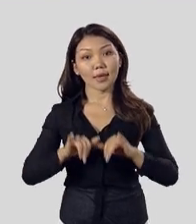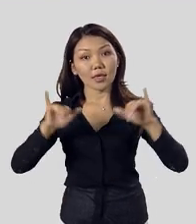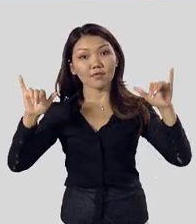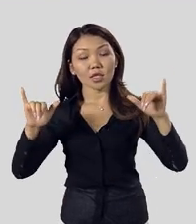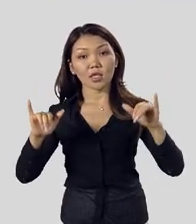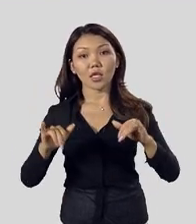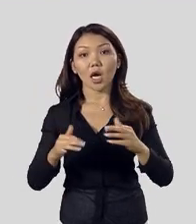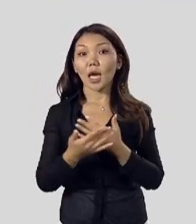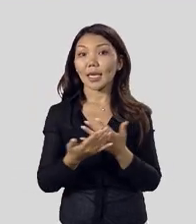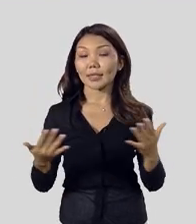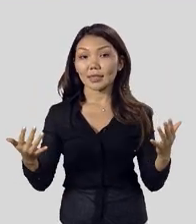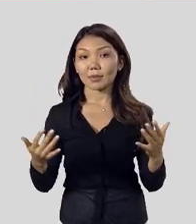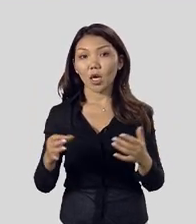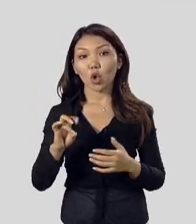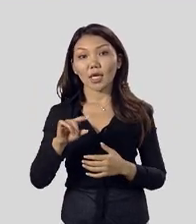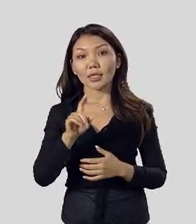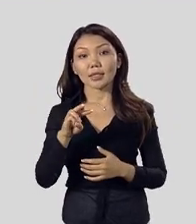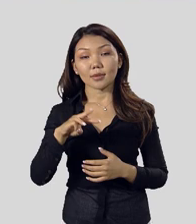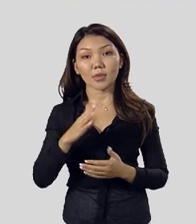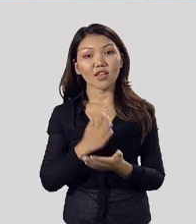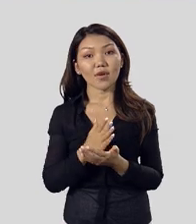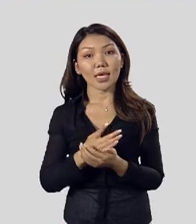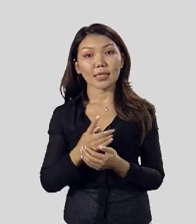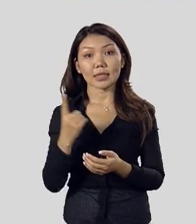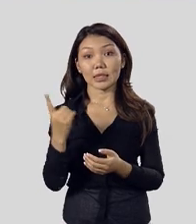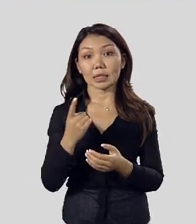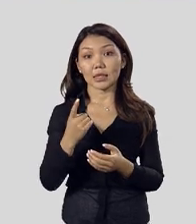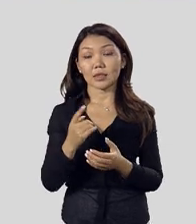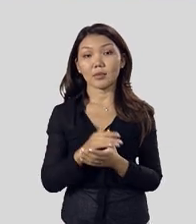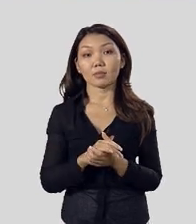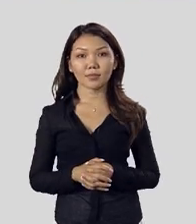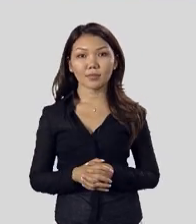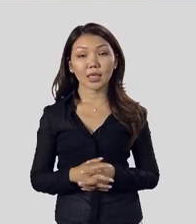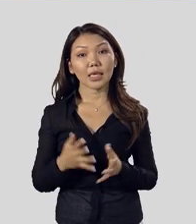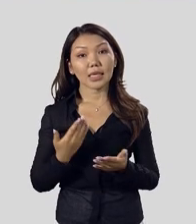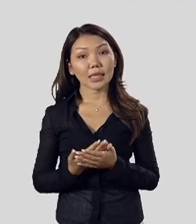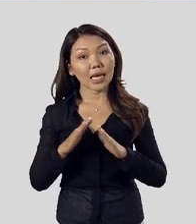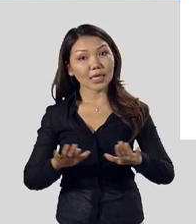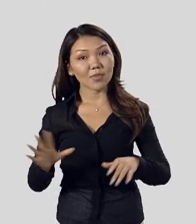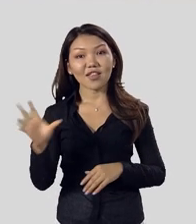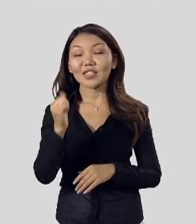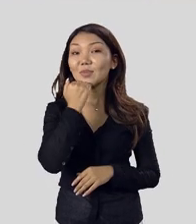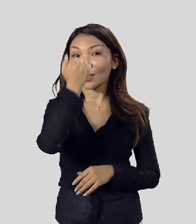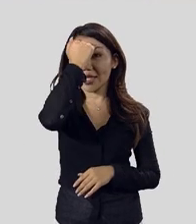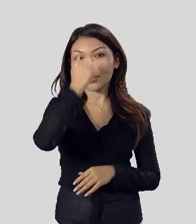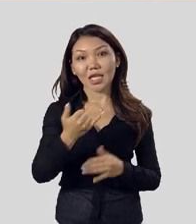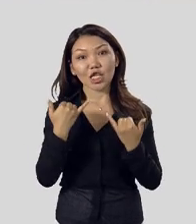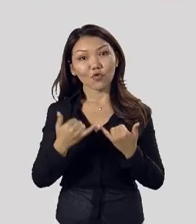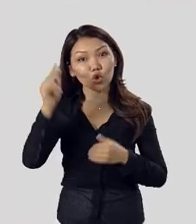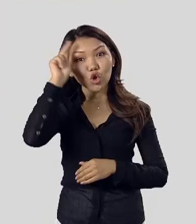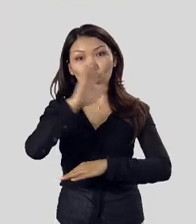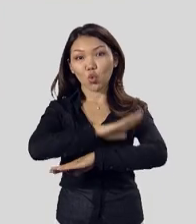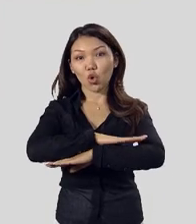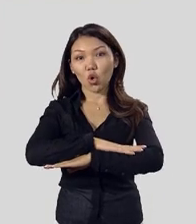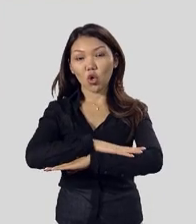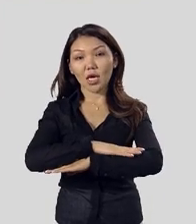образом организм является единым целым и так ребята всем спасибо за сегодняшний урок